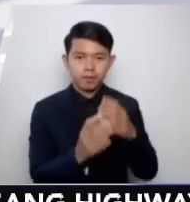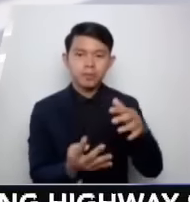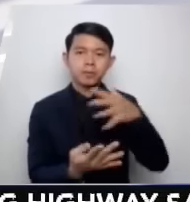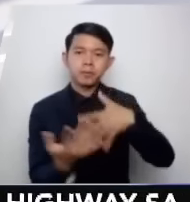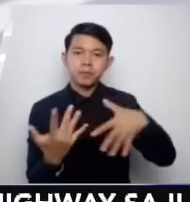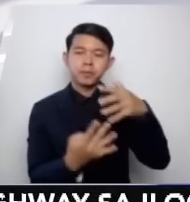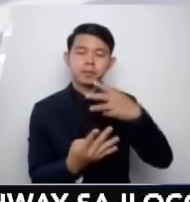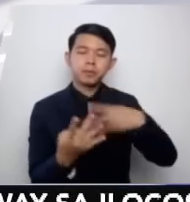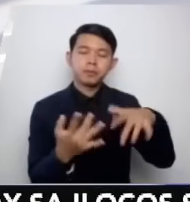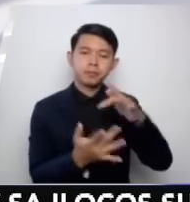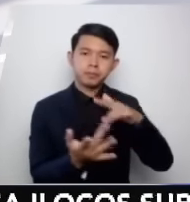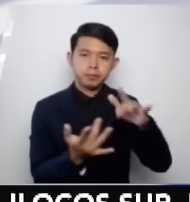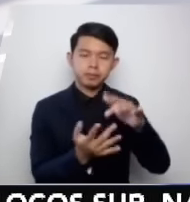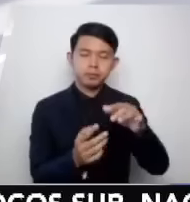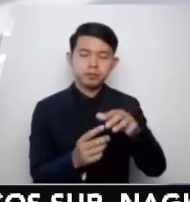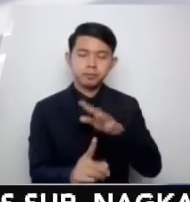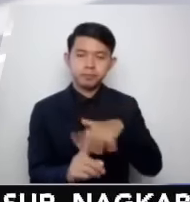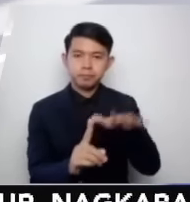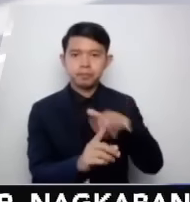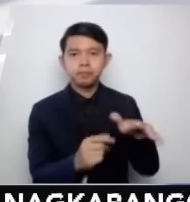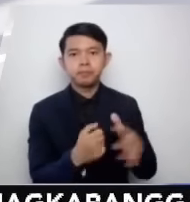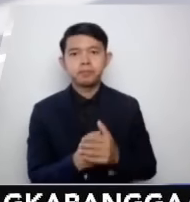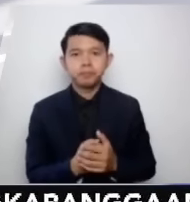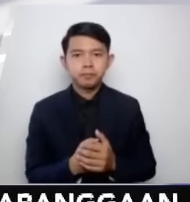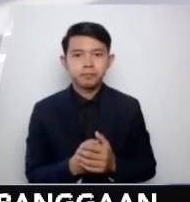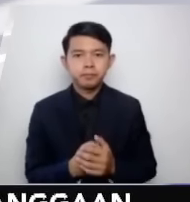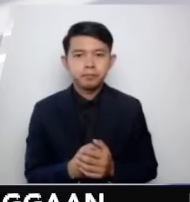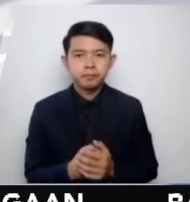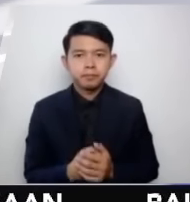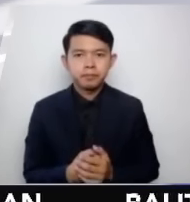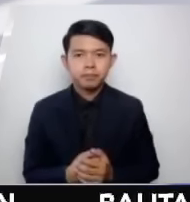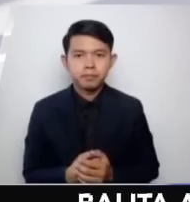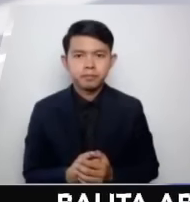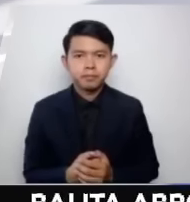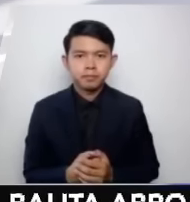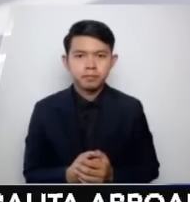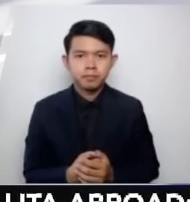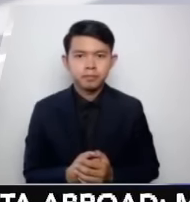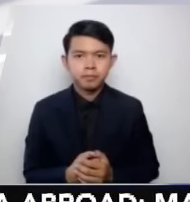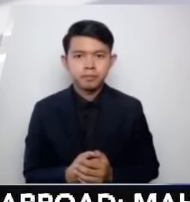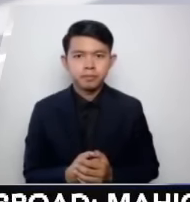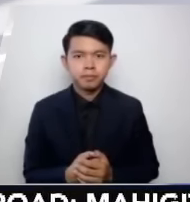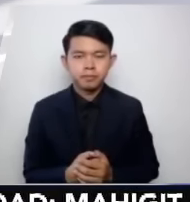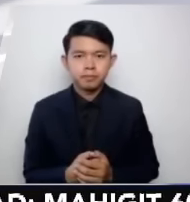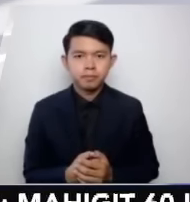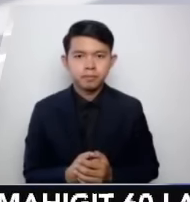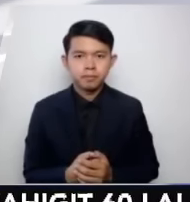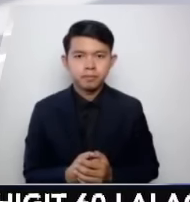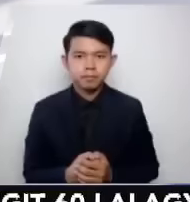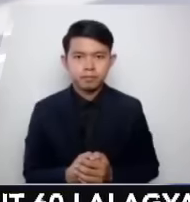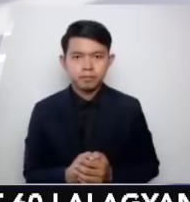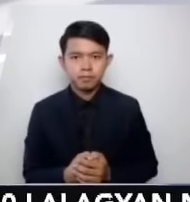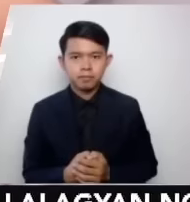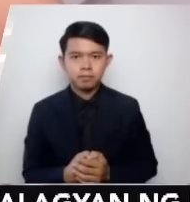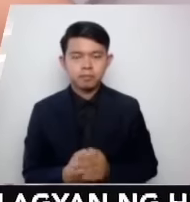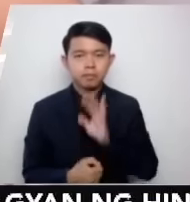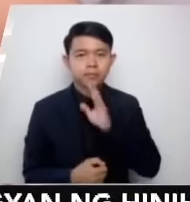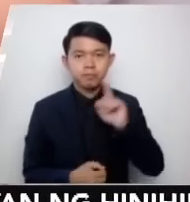daw kana mga Europa dugay na kana diha ikaduha sa daw sa unsa may unsa daw makuha nila kung giluan nila ang